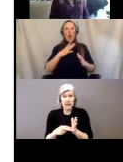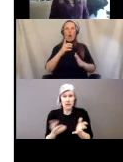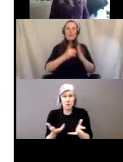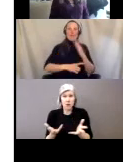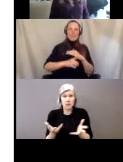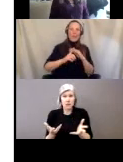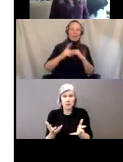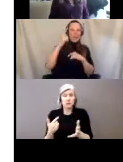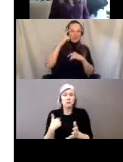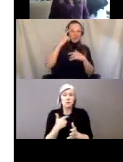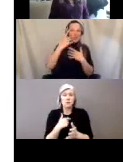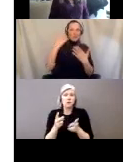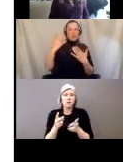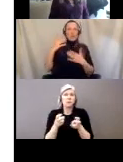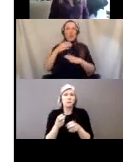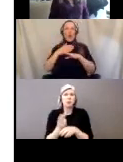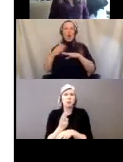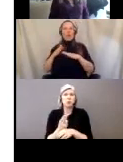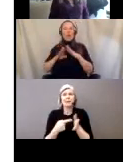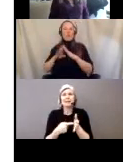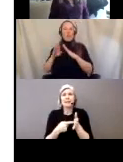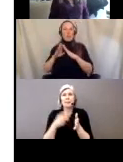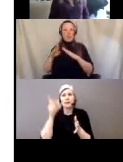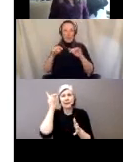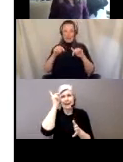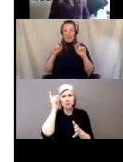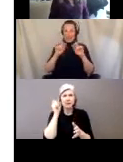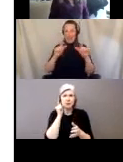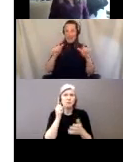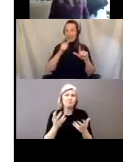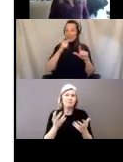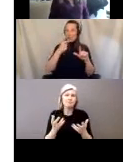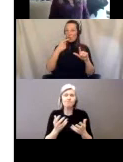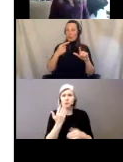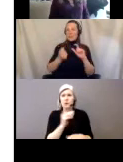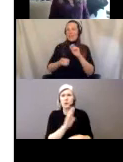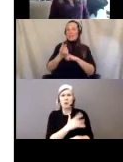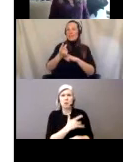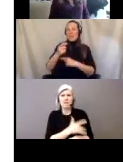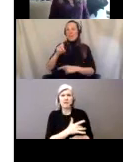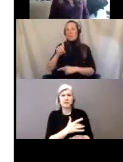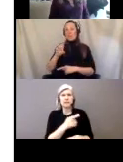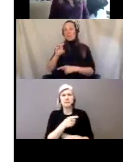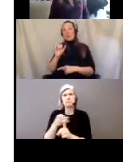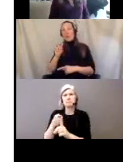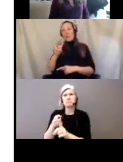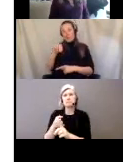à l'écran l'exemple du syndrome de Down, mais nous savons également que la catégorie est beaucoup plus ample que ça.